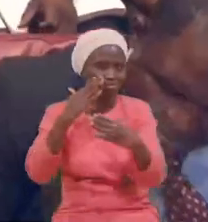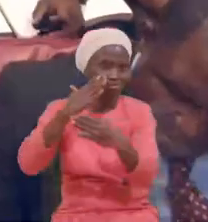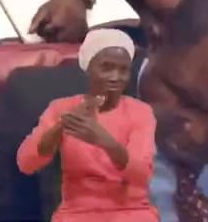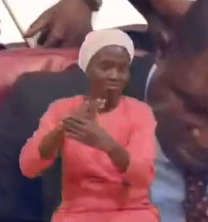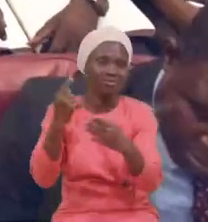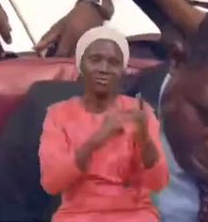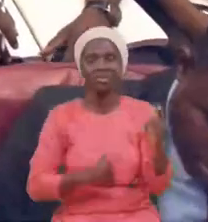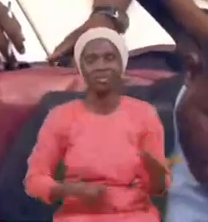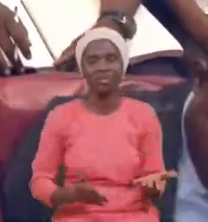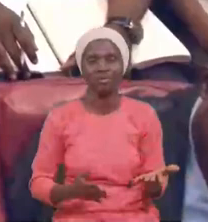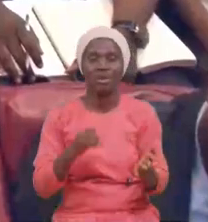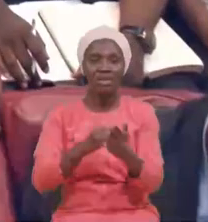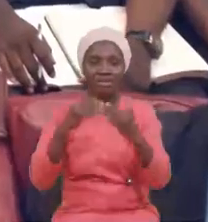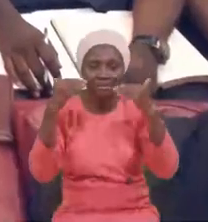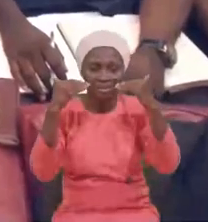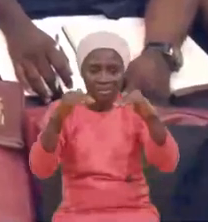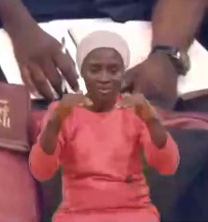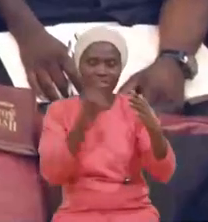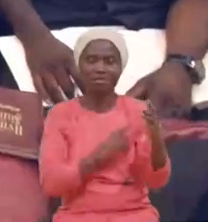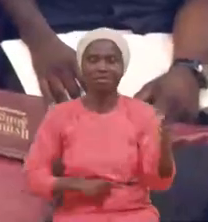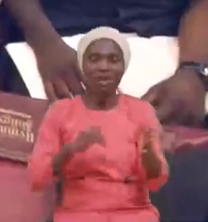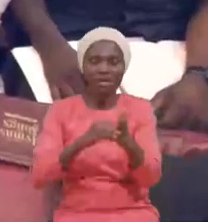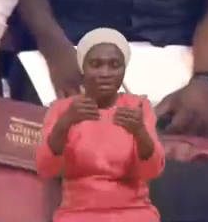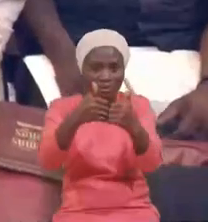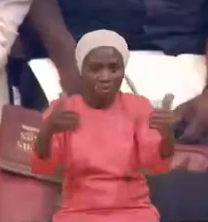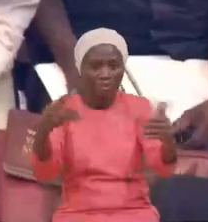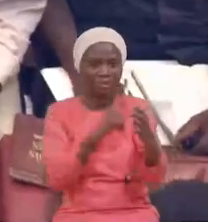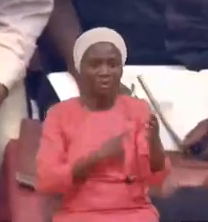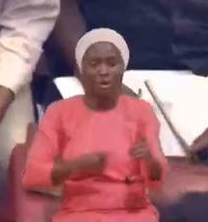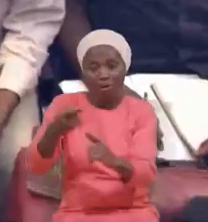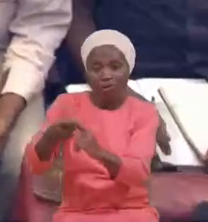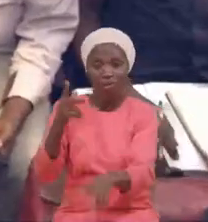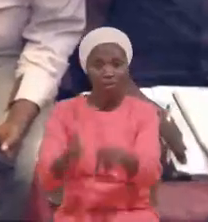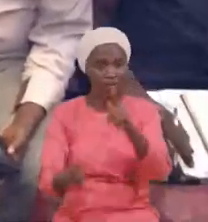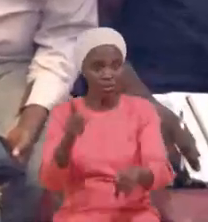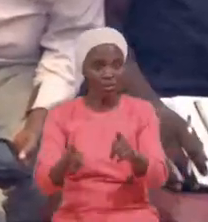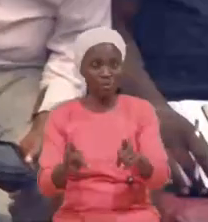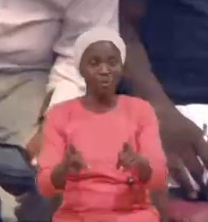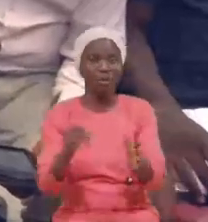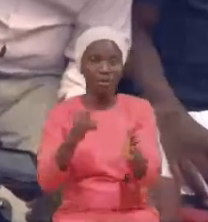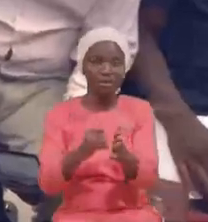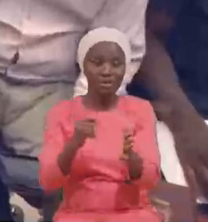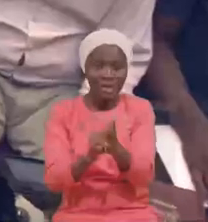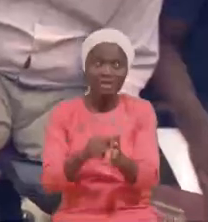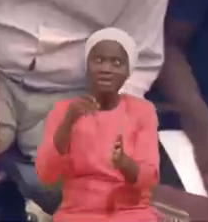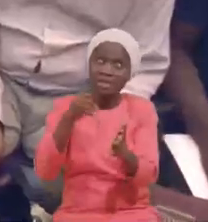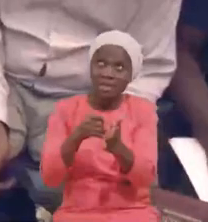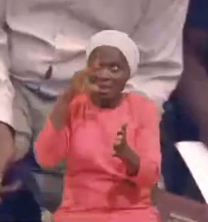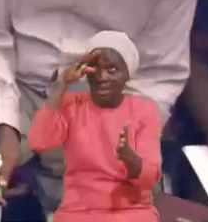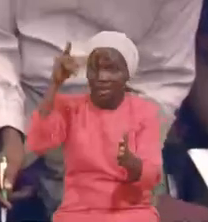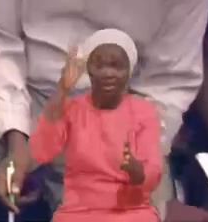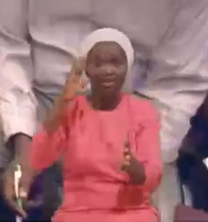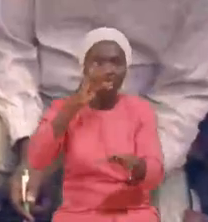Jésus, il a confiné le Seigneur, il a séparé le Seigneur des gens